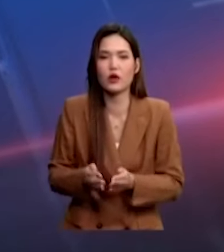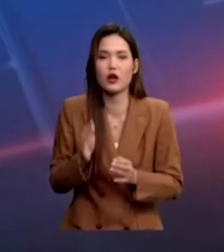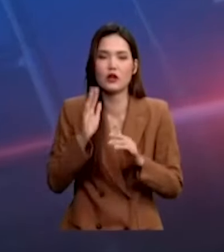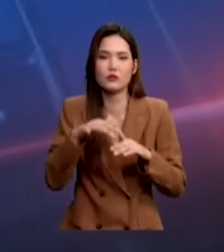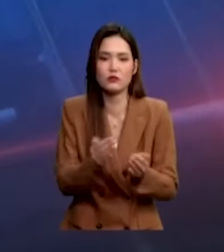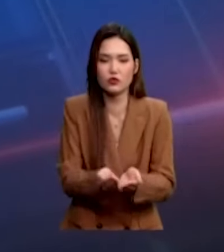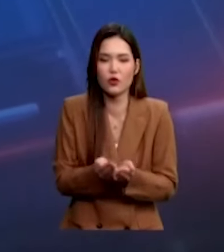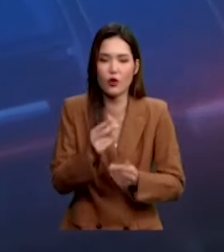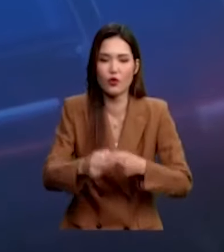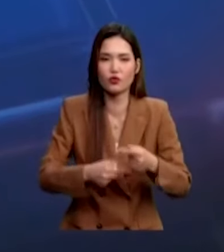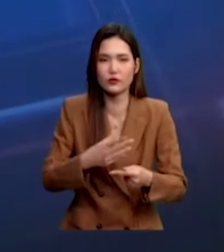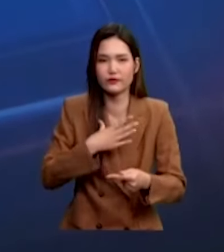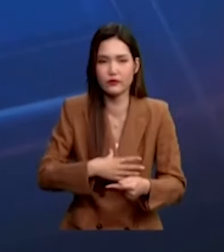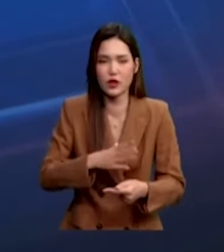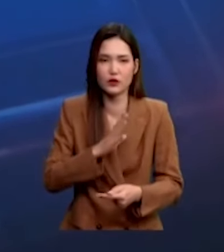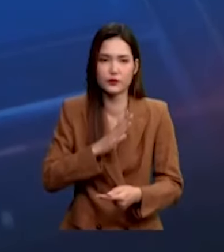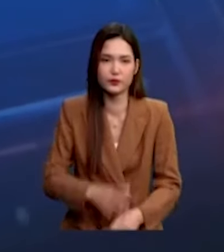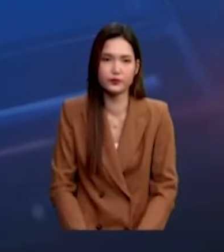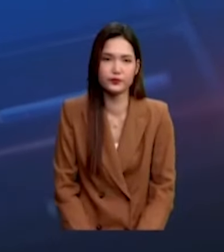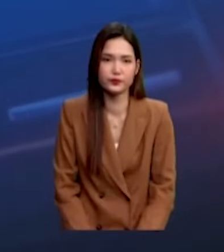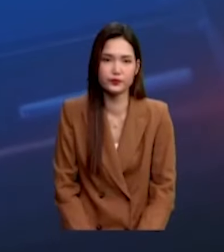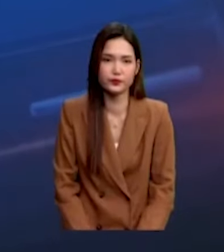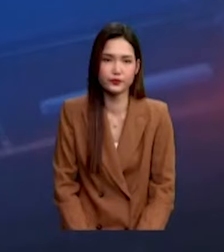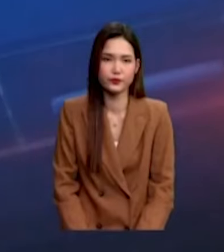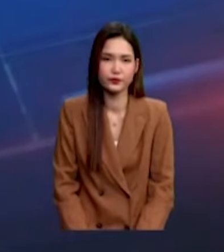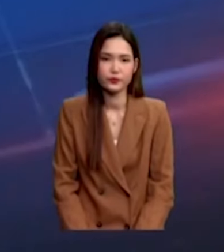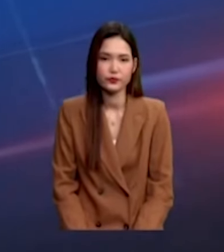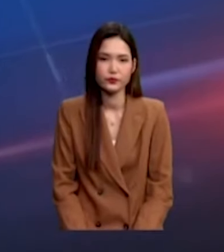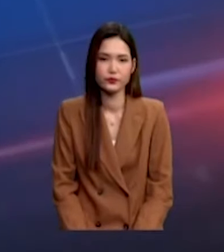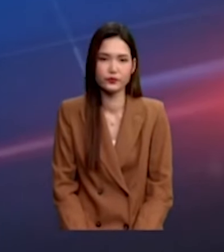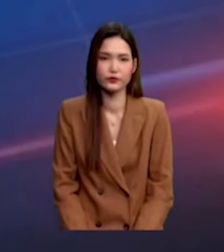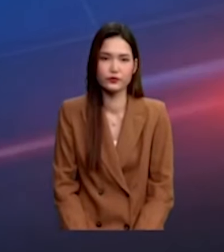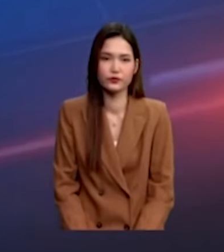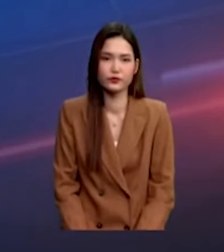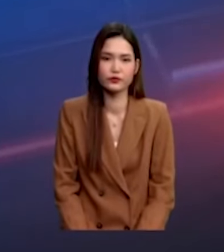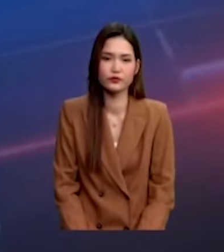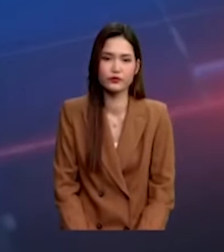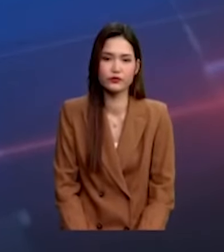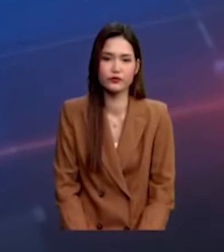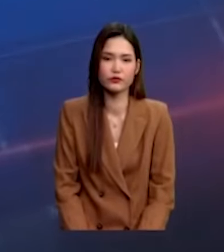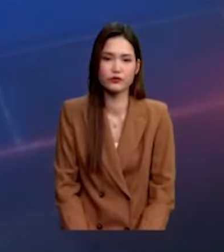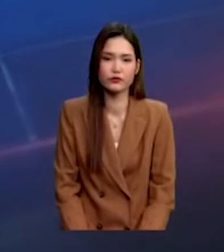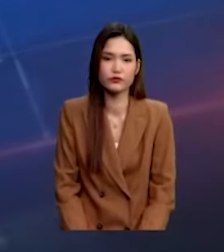на лодке. Дмитрий Крюкович, Руслан Акматалиев, Атамекен Бизнес, область Абай, Восточно-Казахстанская область.